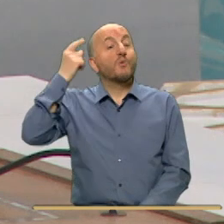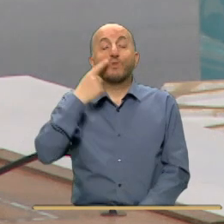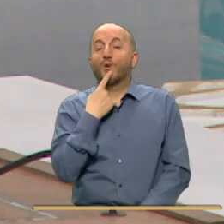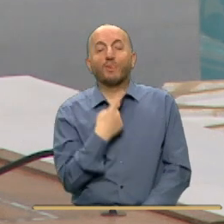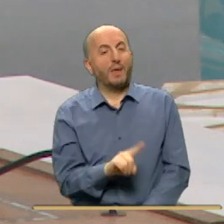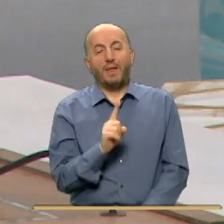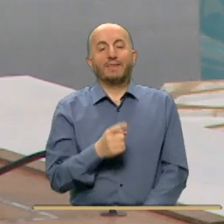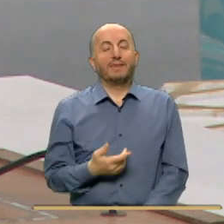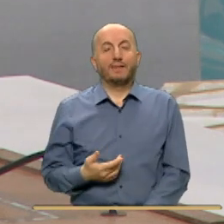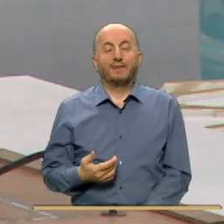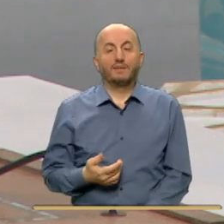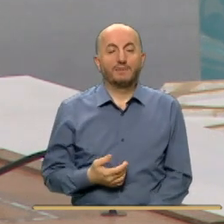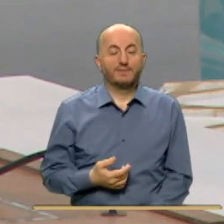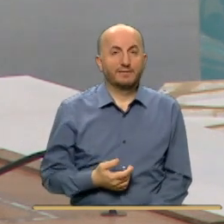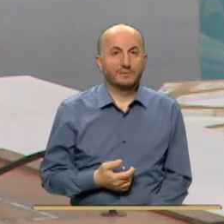demedi.